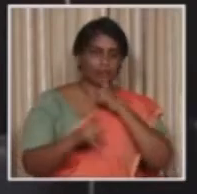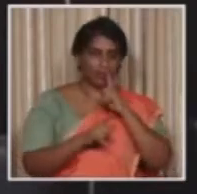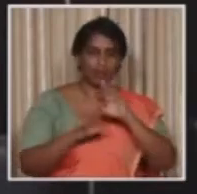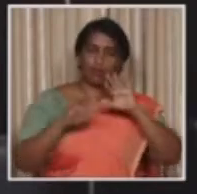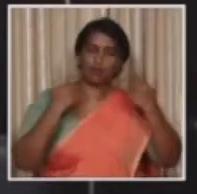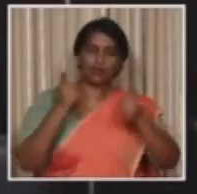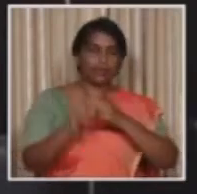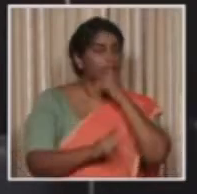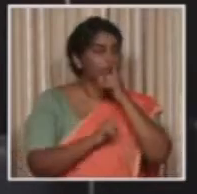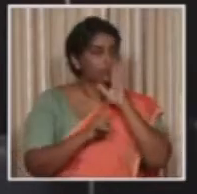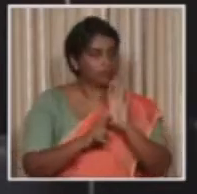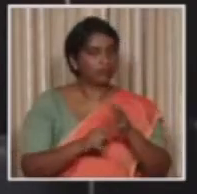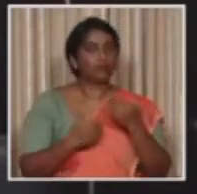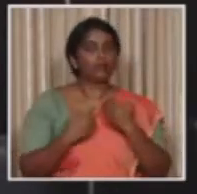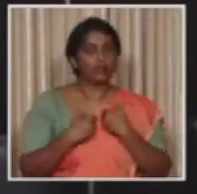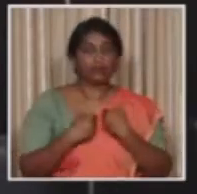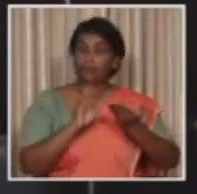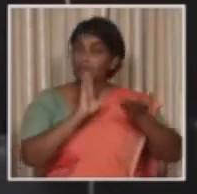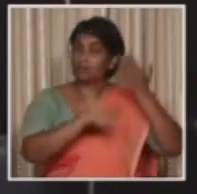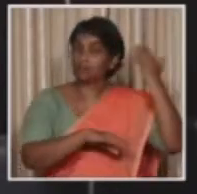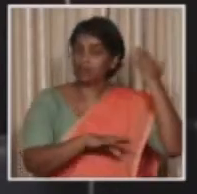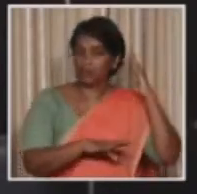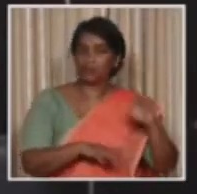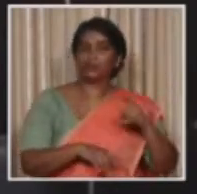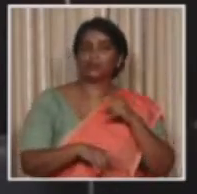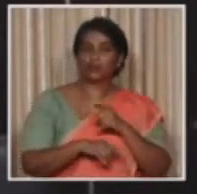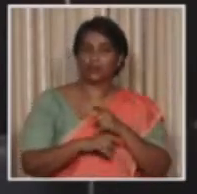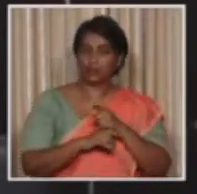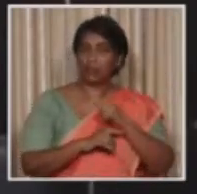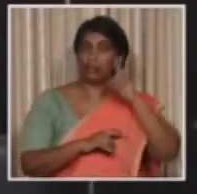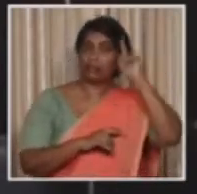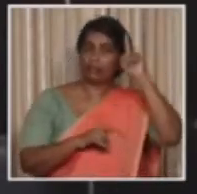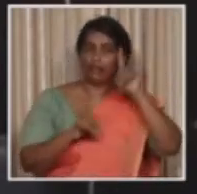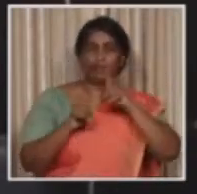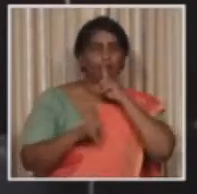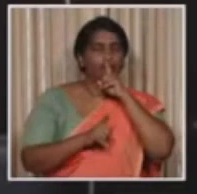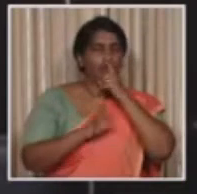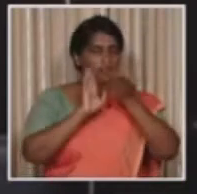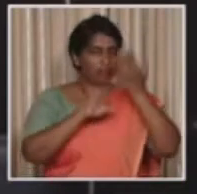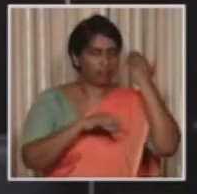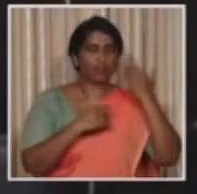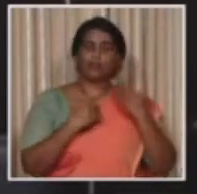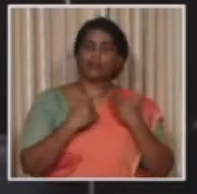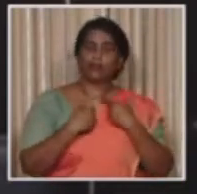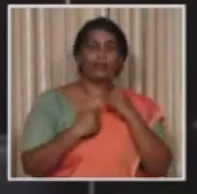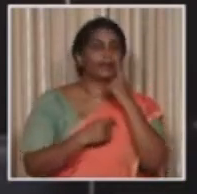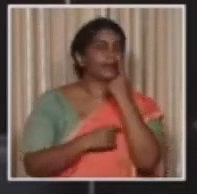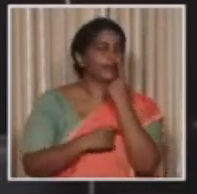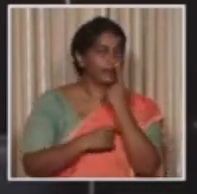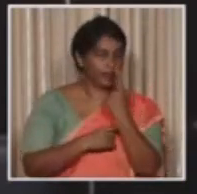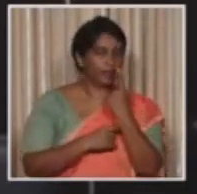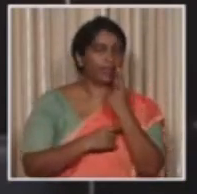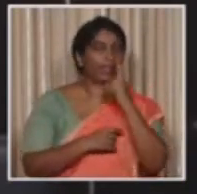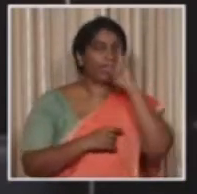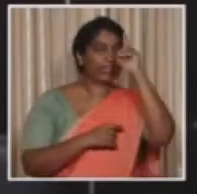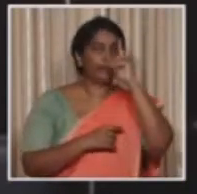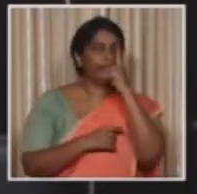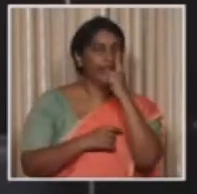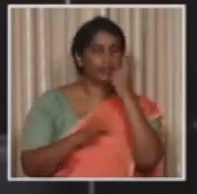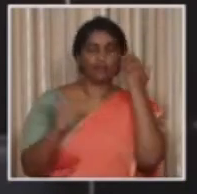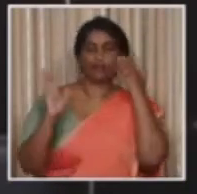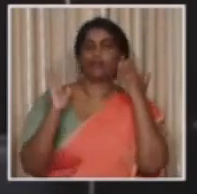කවුරු මොනවා කිව්වත් අපි අතීතයට ගියාම ආබ්‍රහම්ගේ අතීතයට ගියාම එකම දෙවියන්